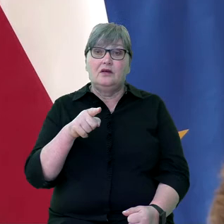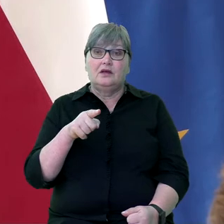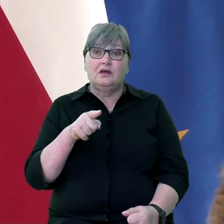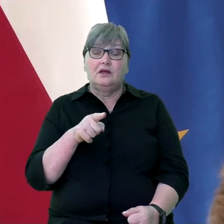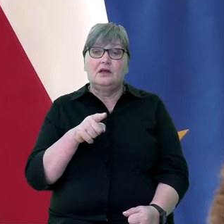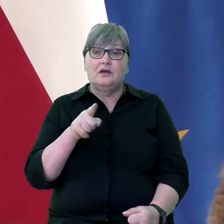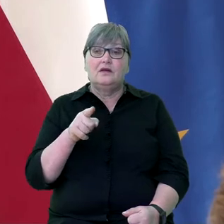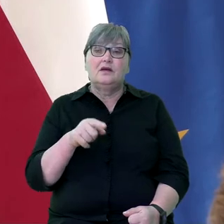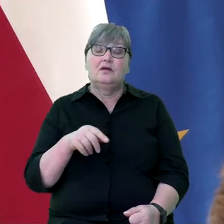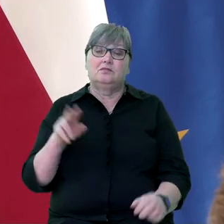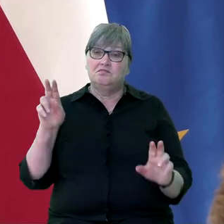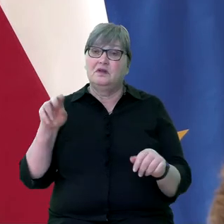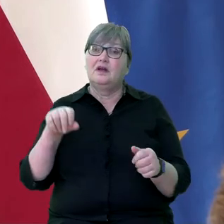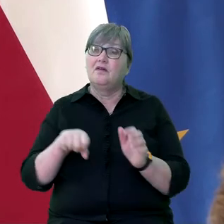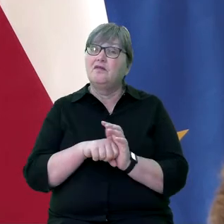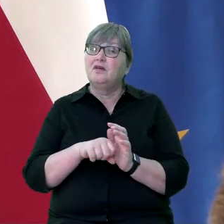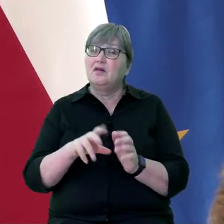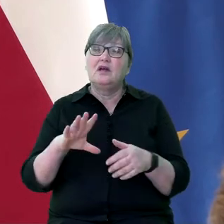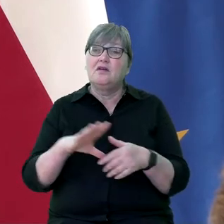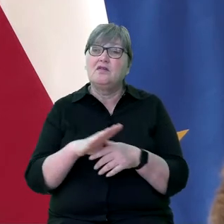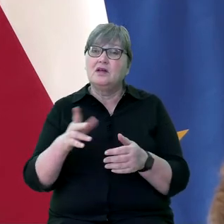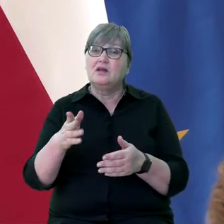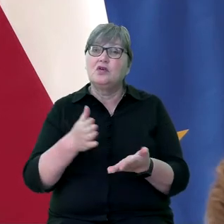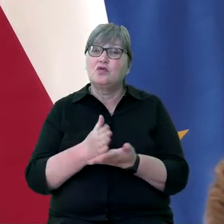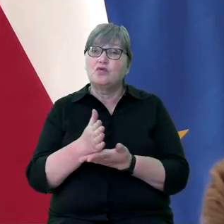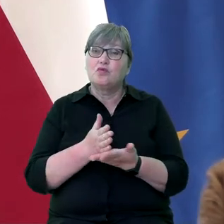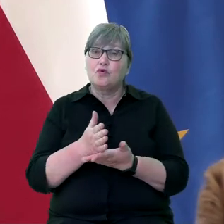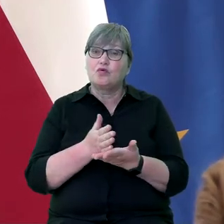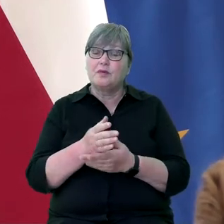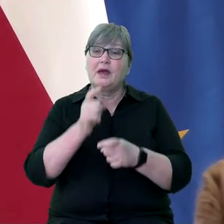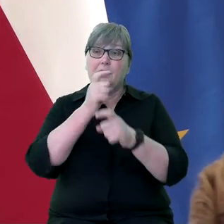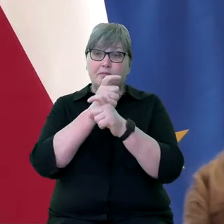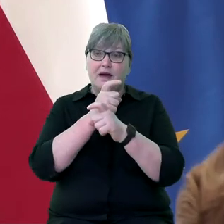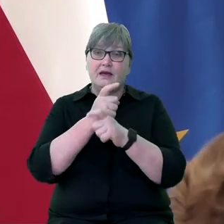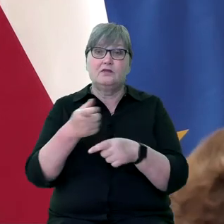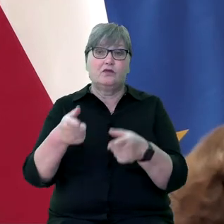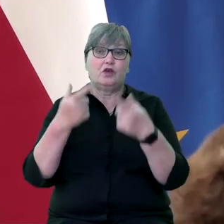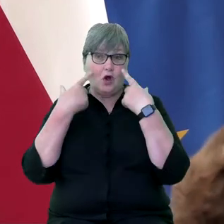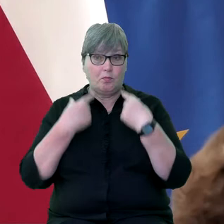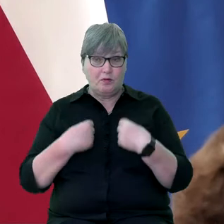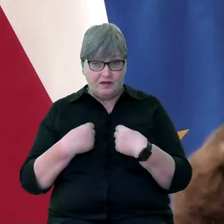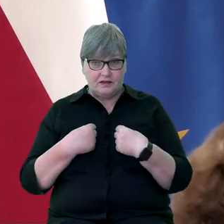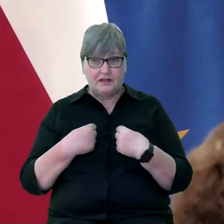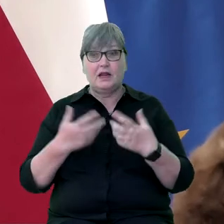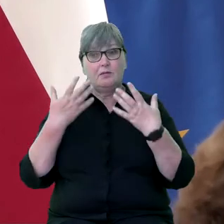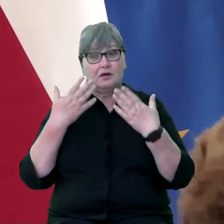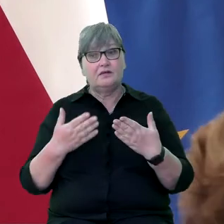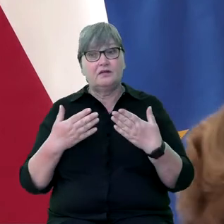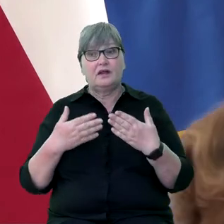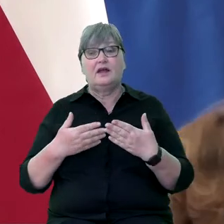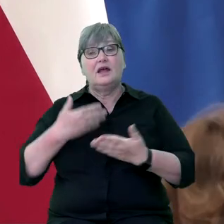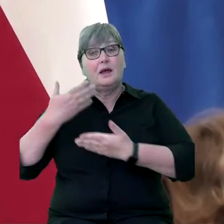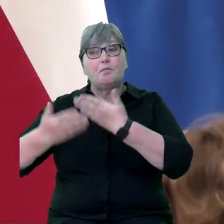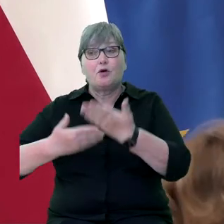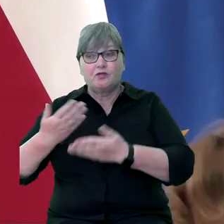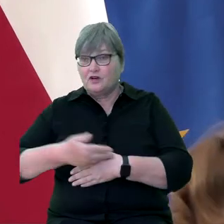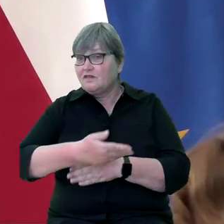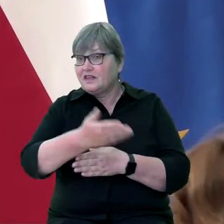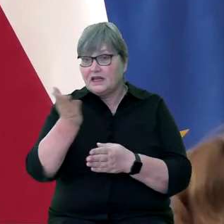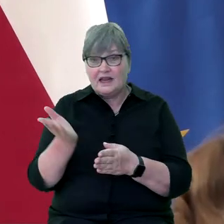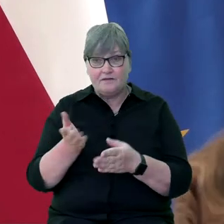obywatelom. Żałuję, że nie mogę wziąć w niej udziału, pragnę więc tą drogą przekazać pozdrowienia wszystkim zgromadzonym, a także życzyć Państwu udanego